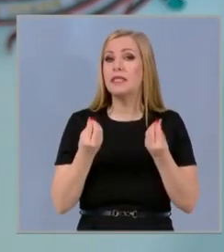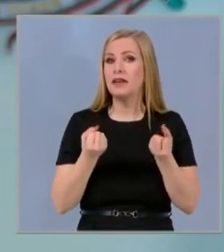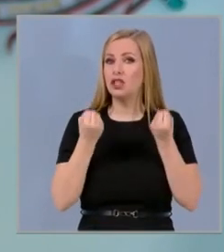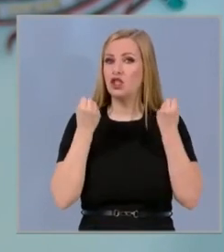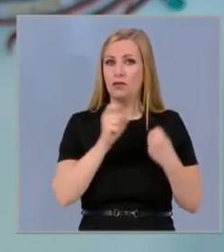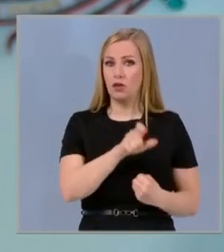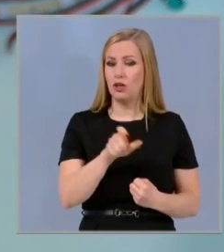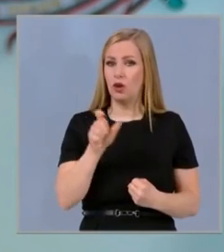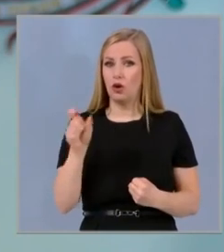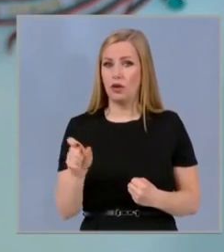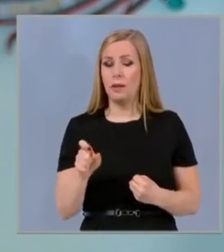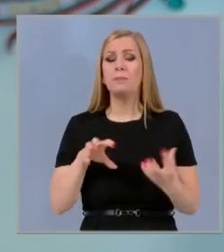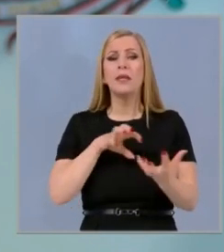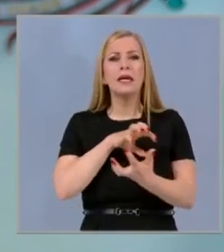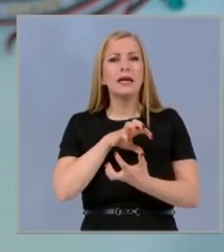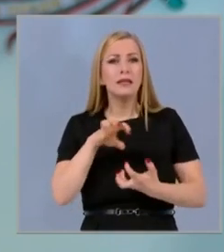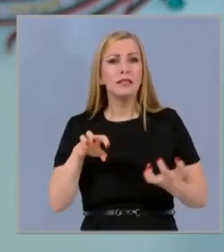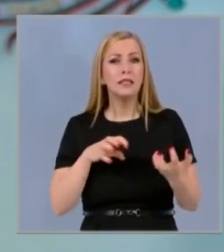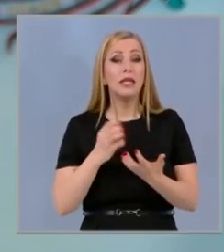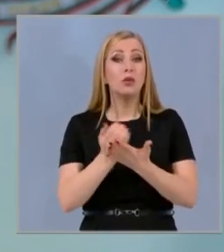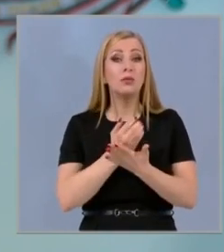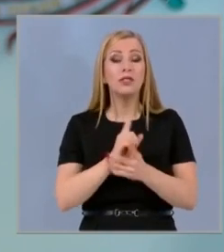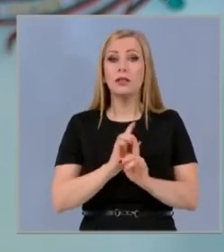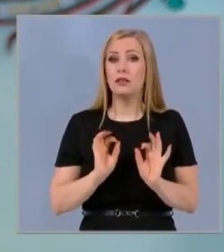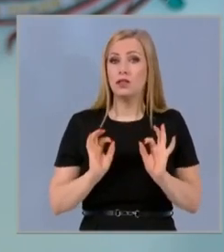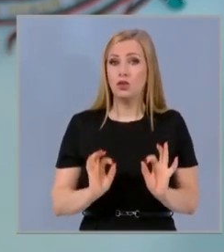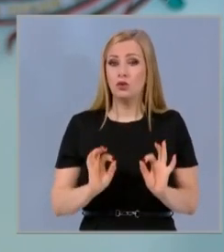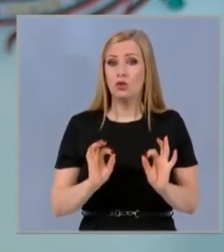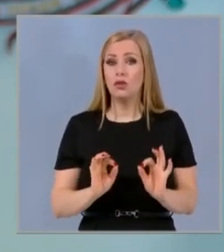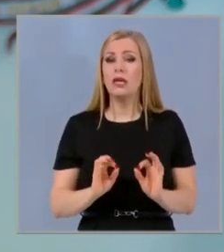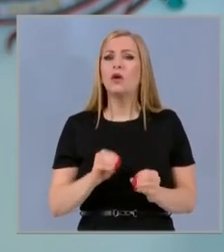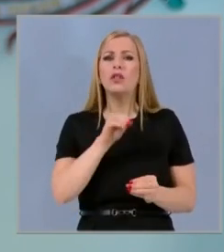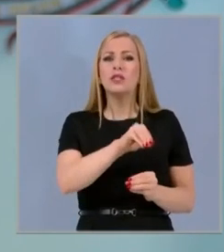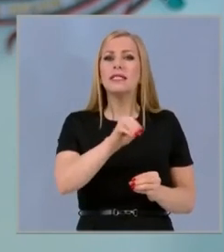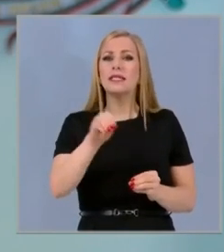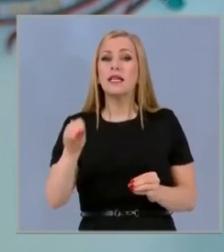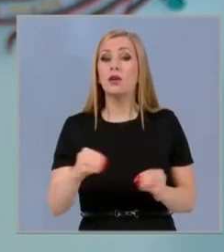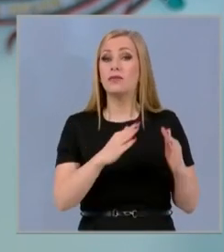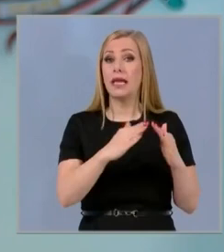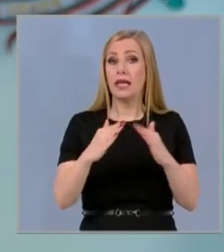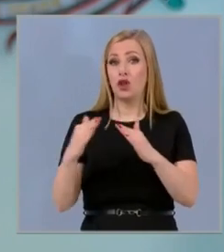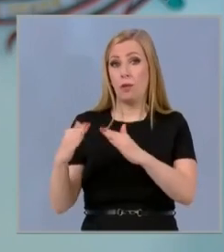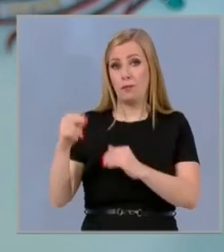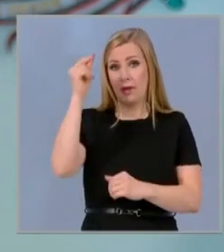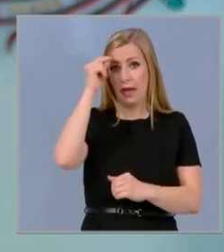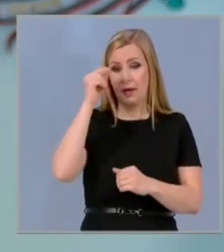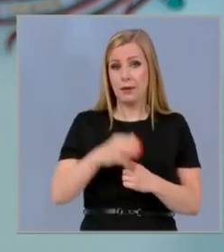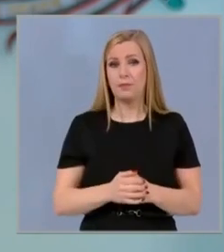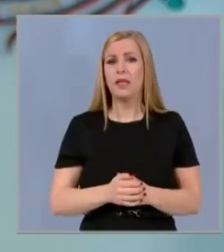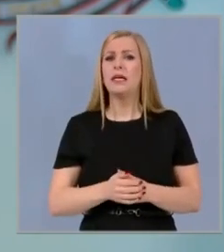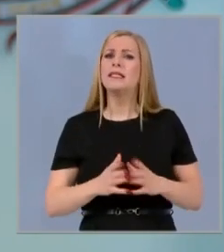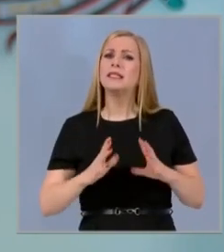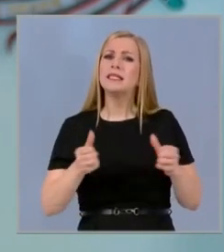живот, на кризи и икономическа несигурност, засегнала всеки български дом, на безпрецедентен срив